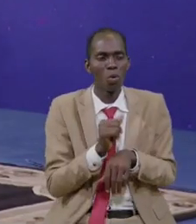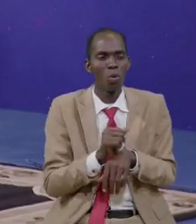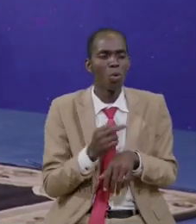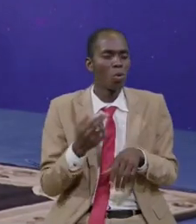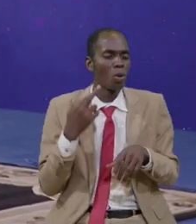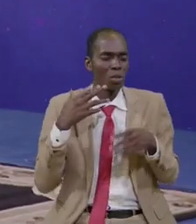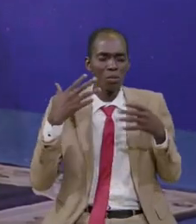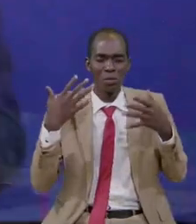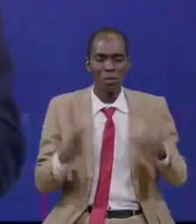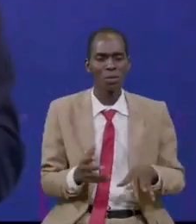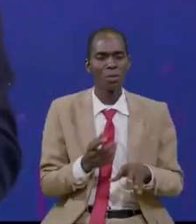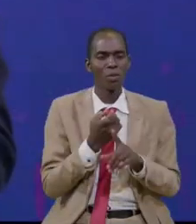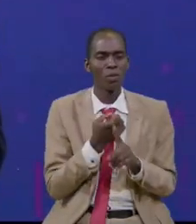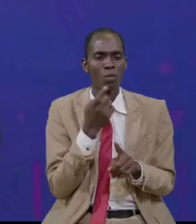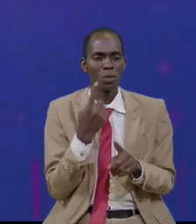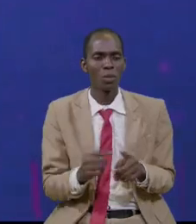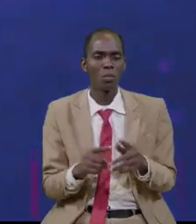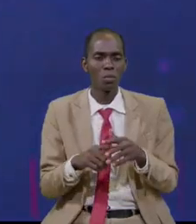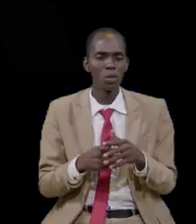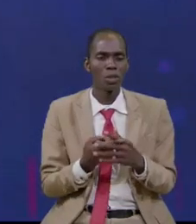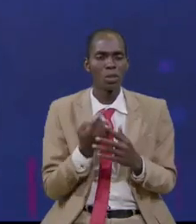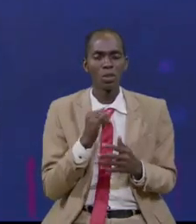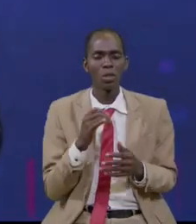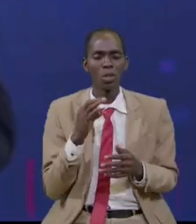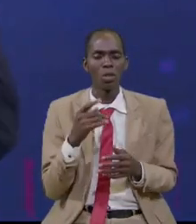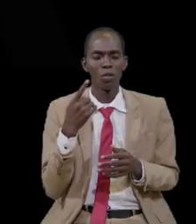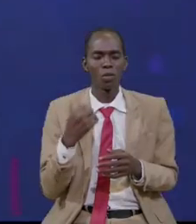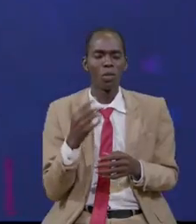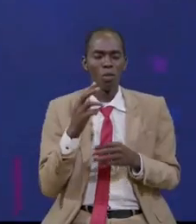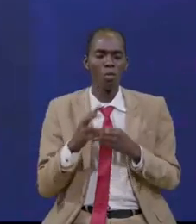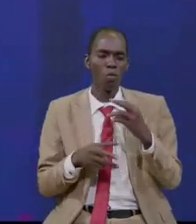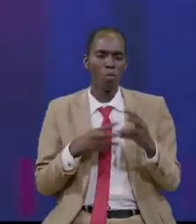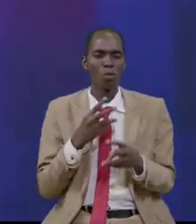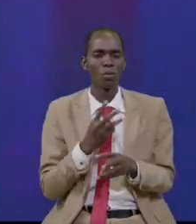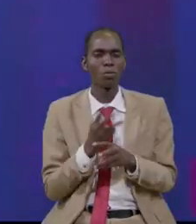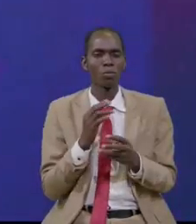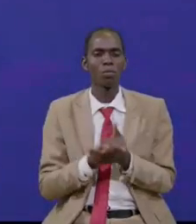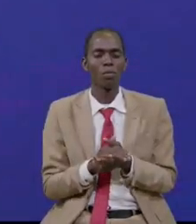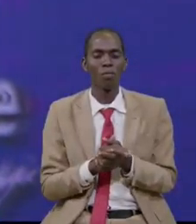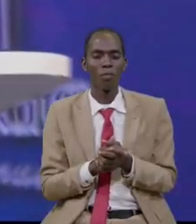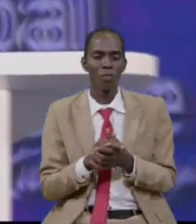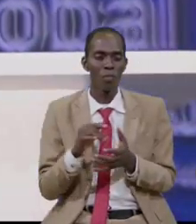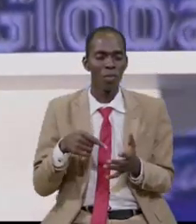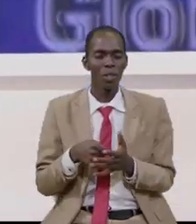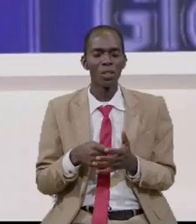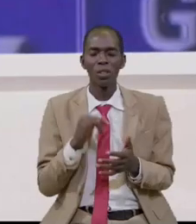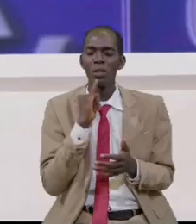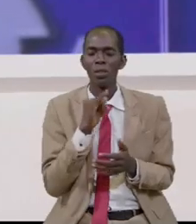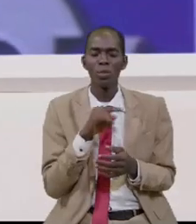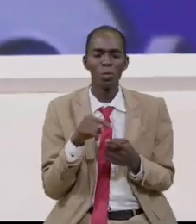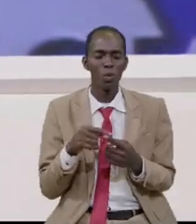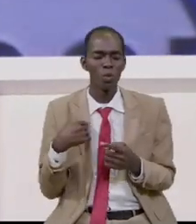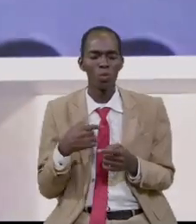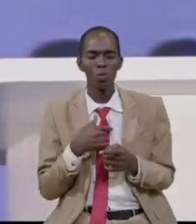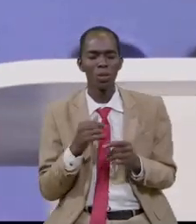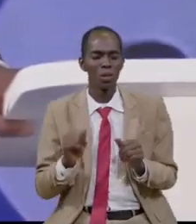Il dit, pour nous qui avons cru, nous entrons dans le repos selon qu'il est dit. Je jure dans ma colère, ils n'entreront pas dans mon repos. Il dit, cela quoi que ces œuvres eussent été